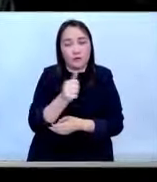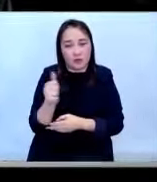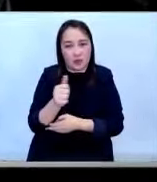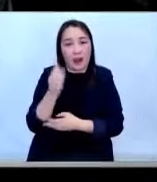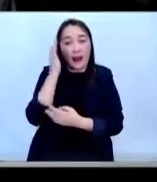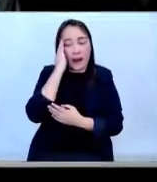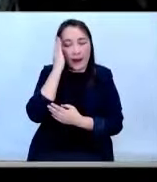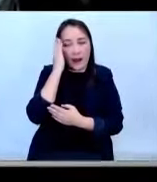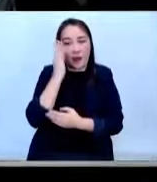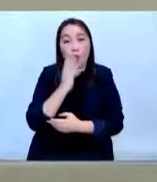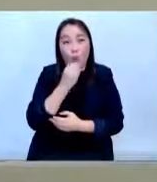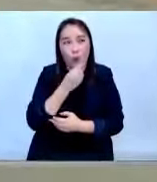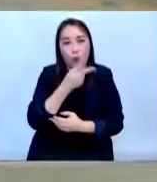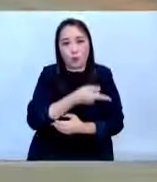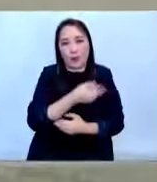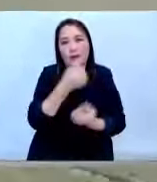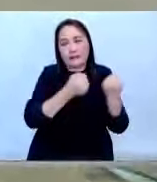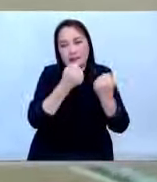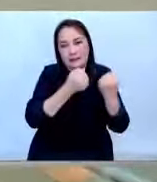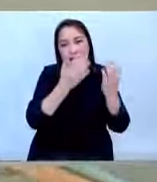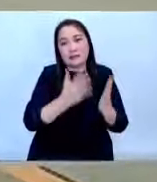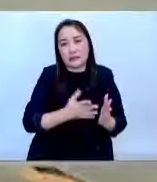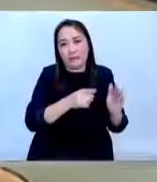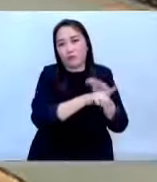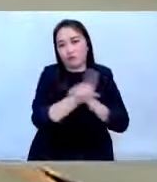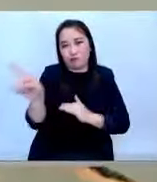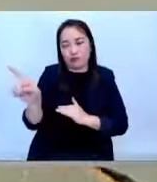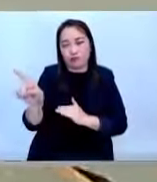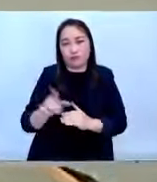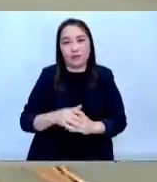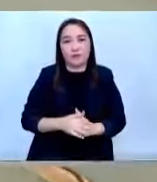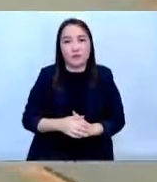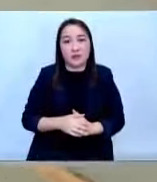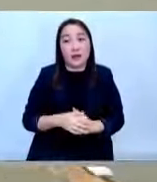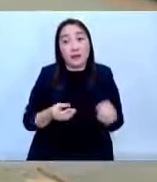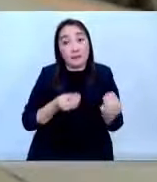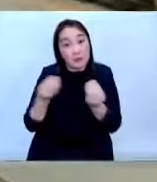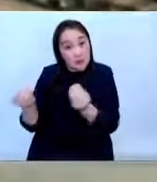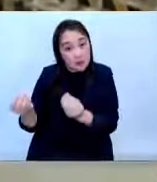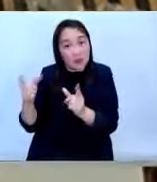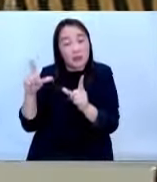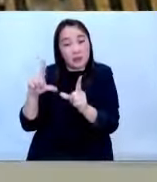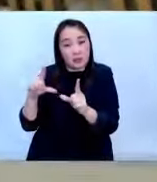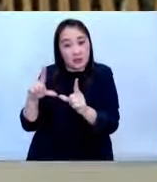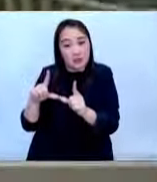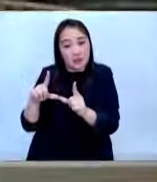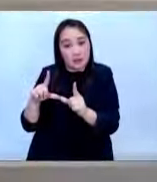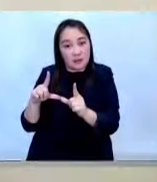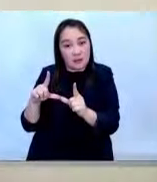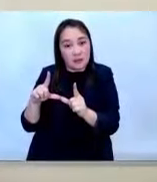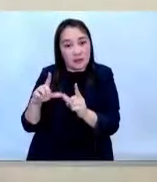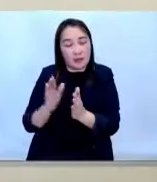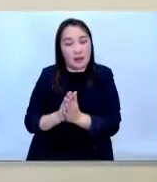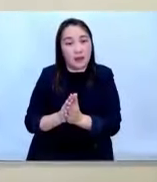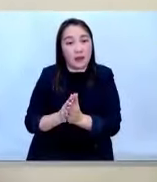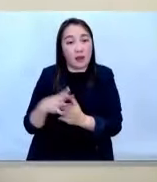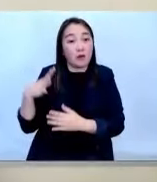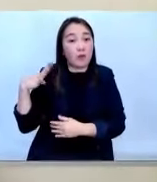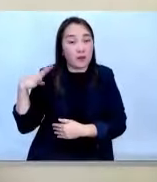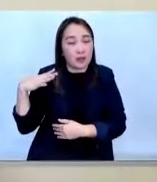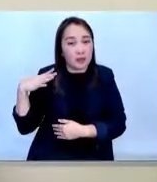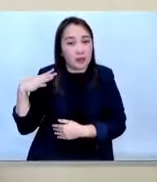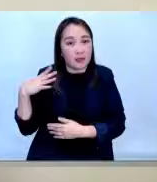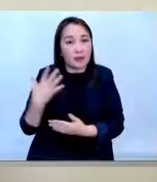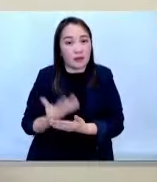ang pagkakakilinlan ng tumakas sa driver. Nag-iwan naman po ng lisensya, so hinihintay po namin siyang pumunta sa